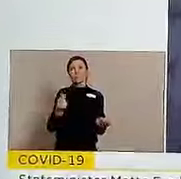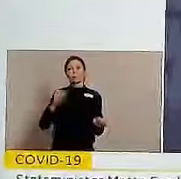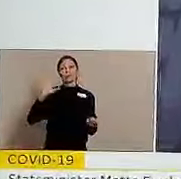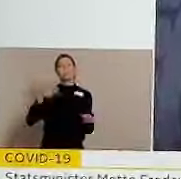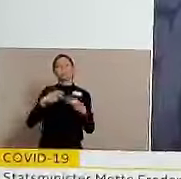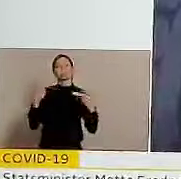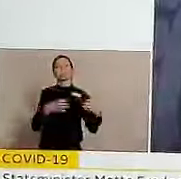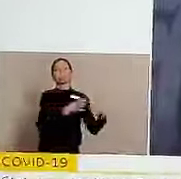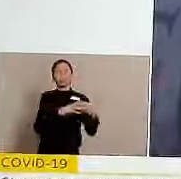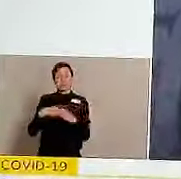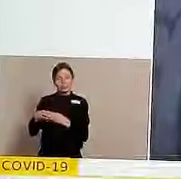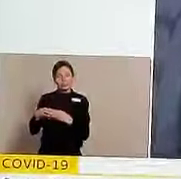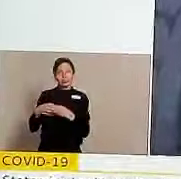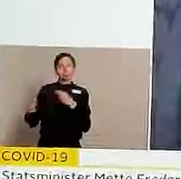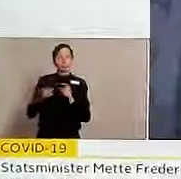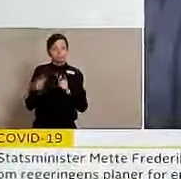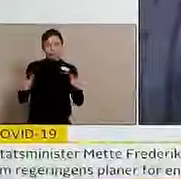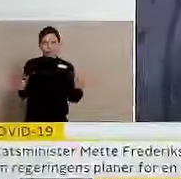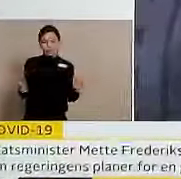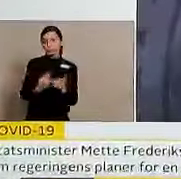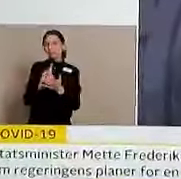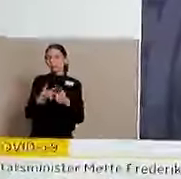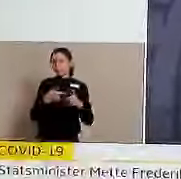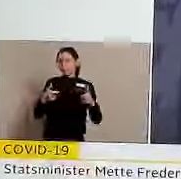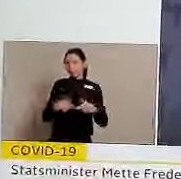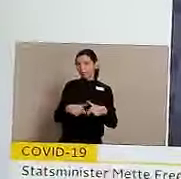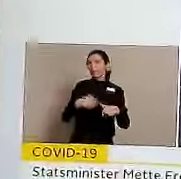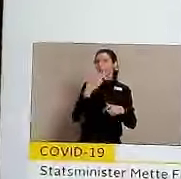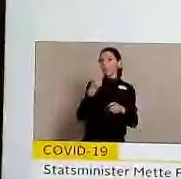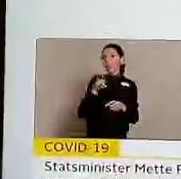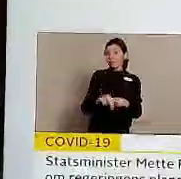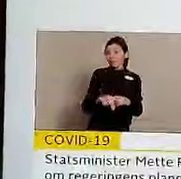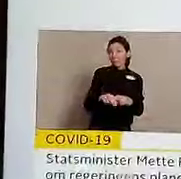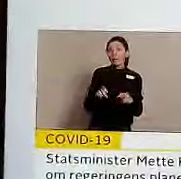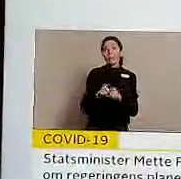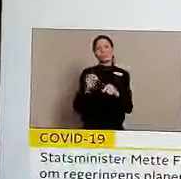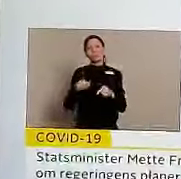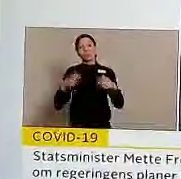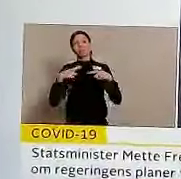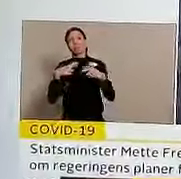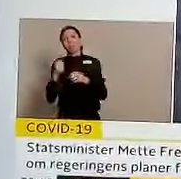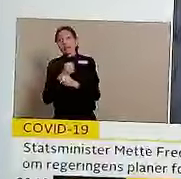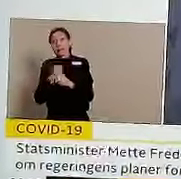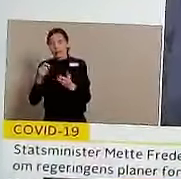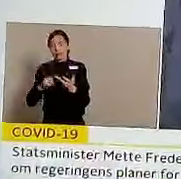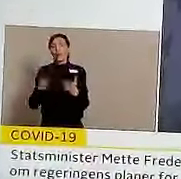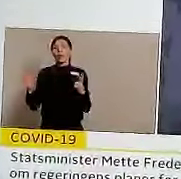لكل هؤلاء الذين يعني توقفت أعمالهم في هذا الشهر،